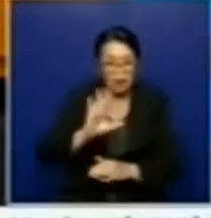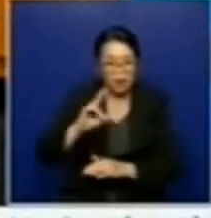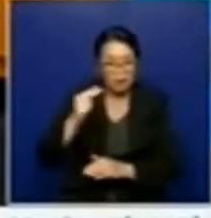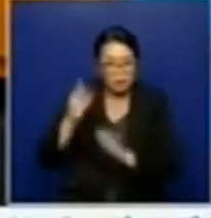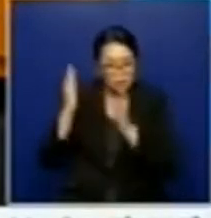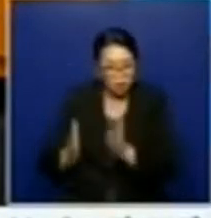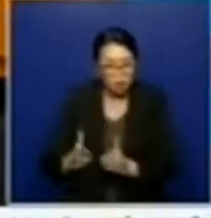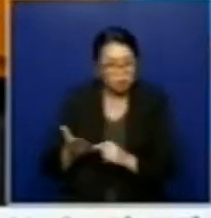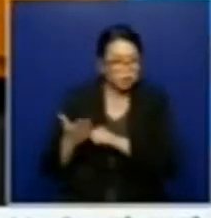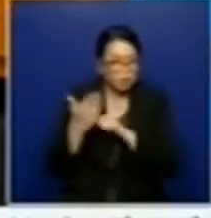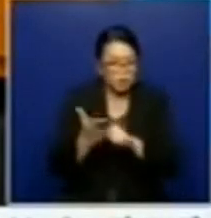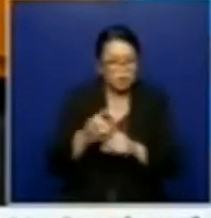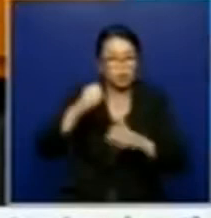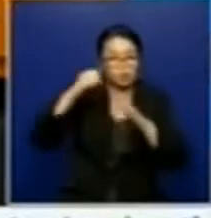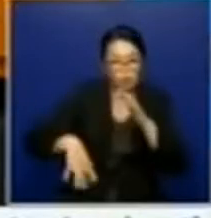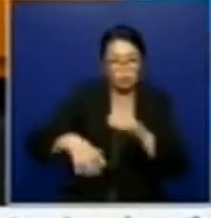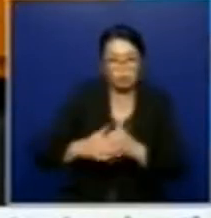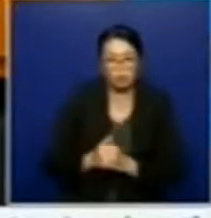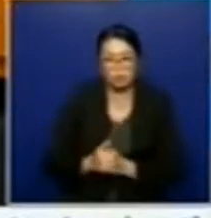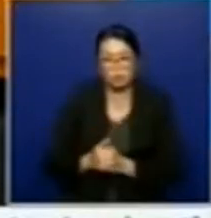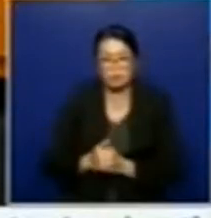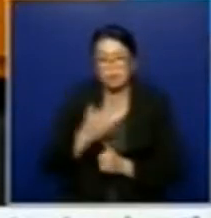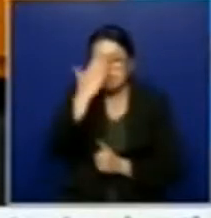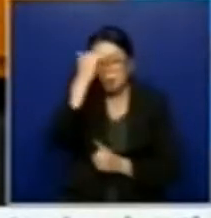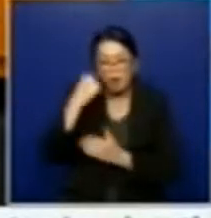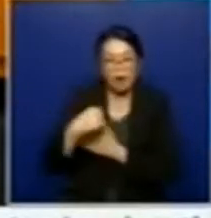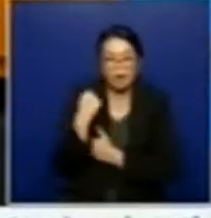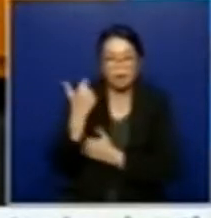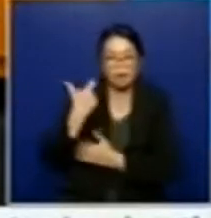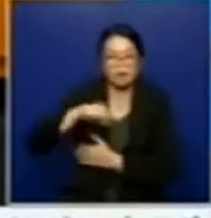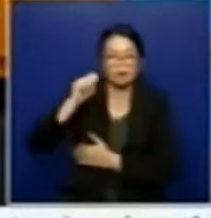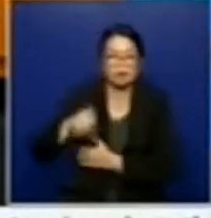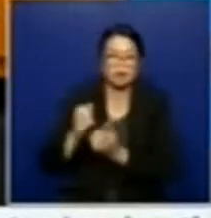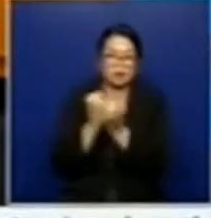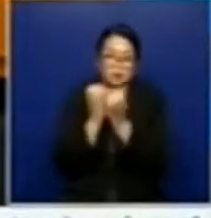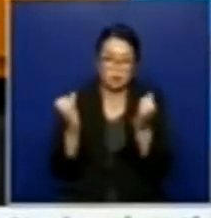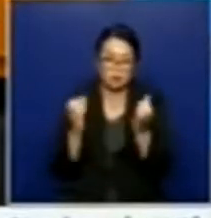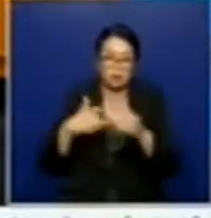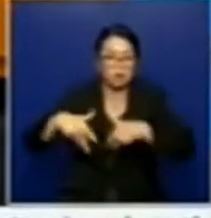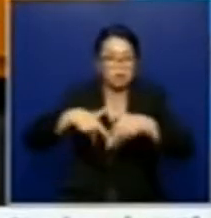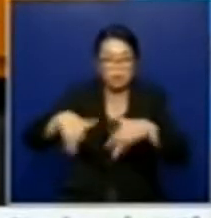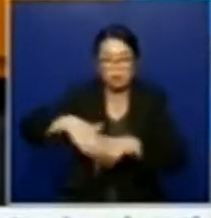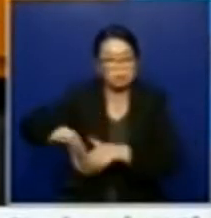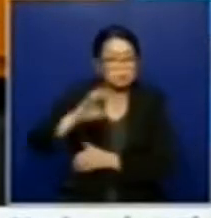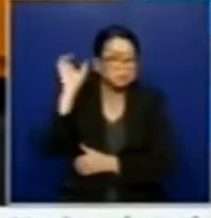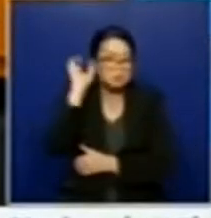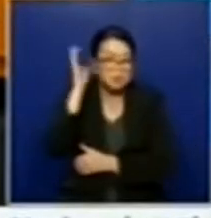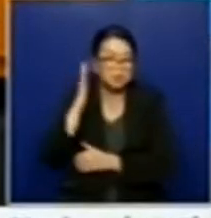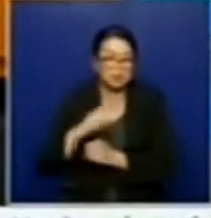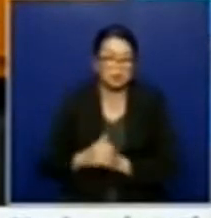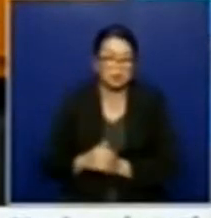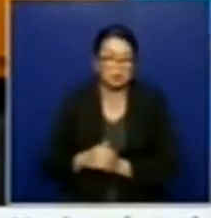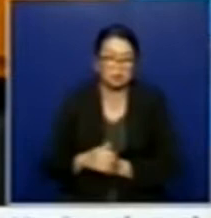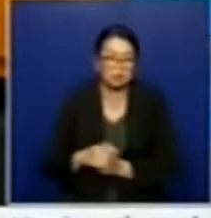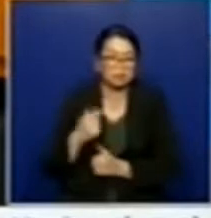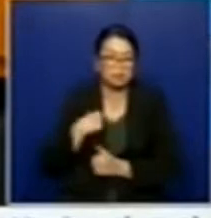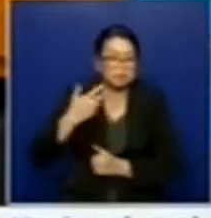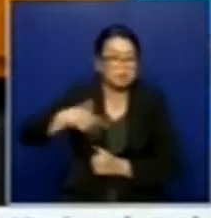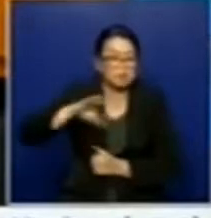ได้ด้วยอำนาจจากศาลรัฐธรรมนูญที่ประชาชนก็ไม่ได้เชื่อมั่นแล้วก็ไม่ได้ไว้วาง